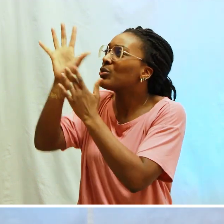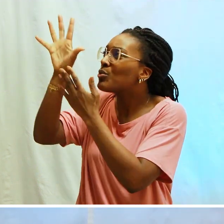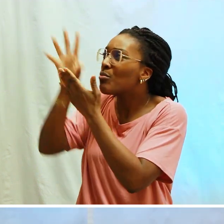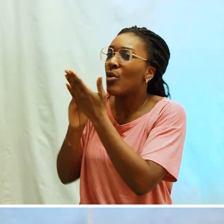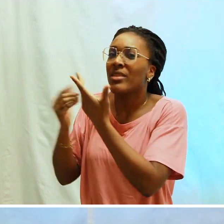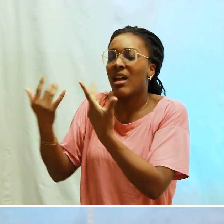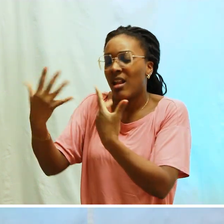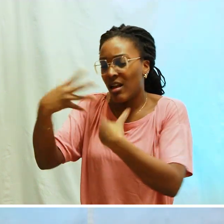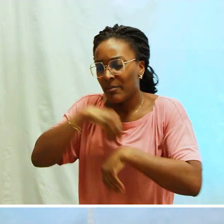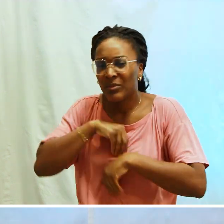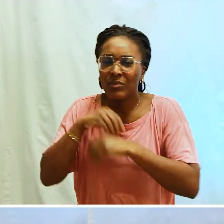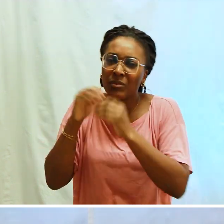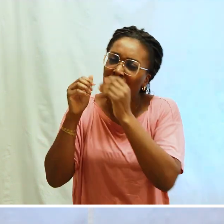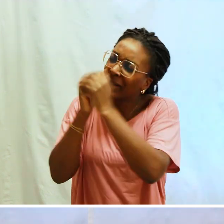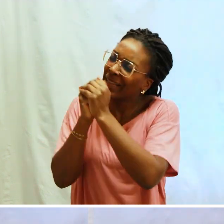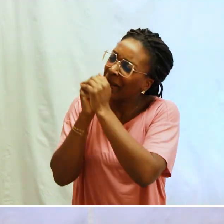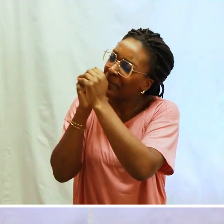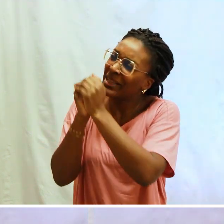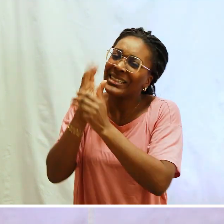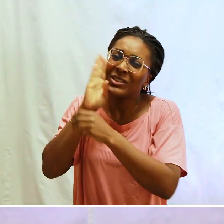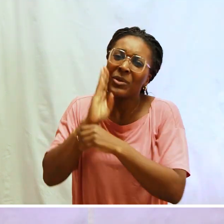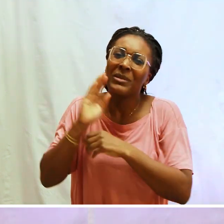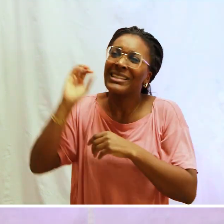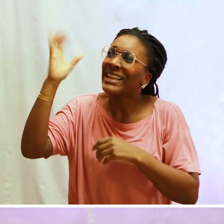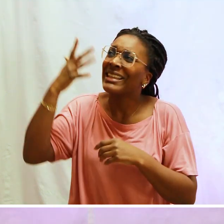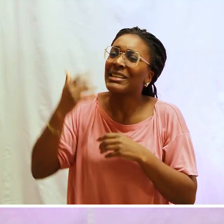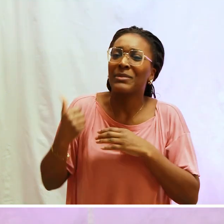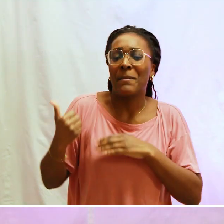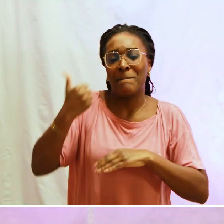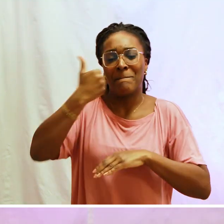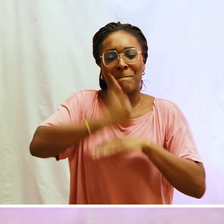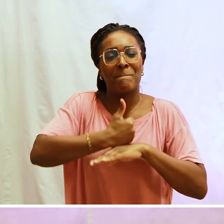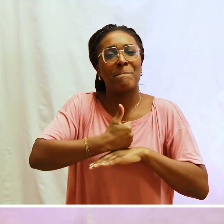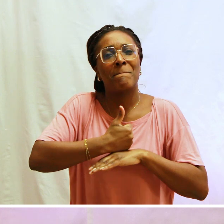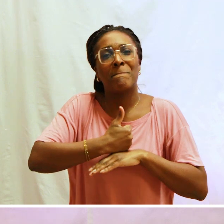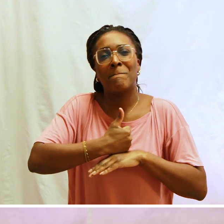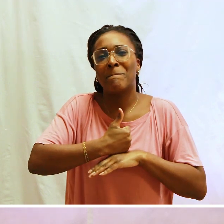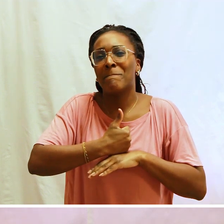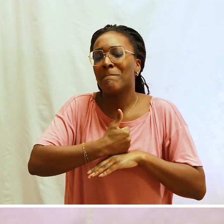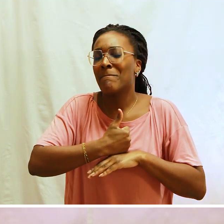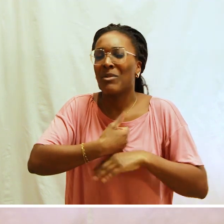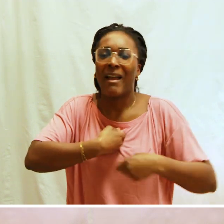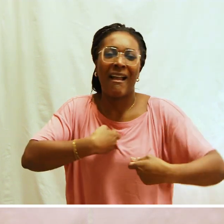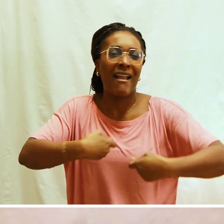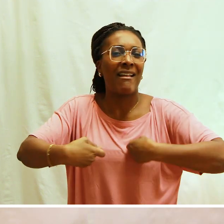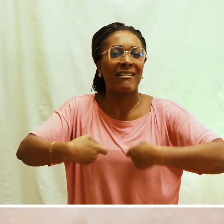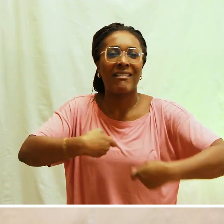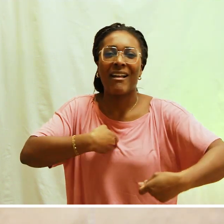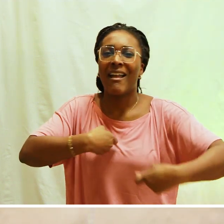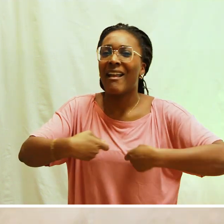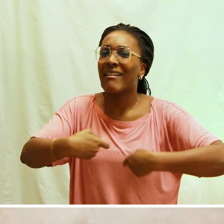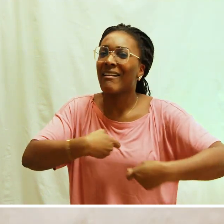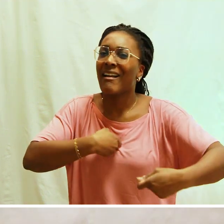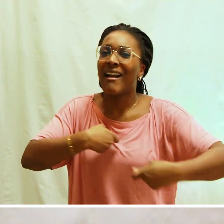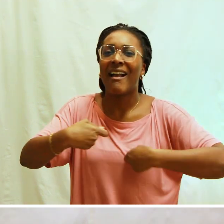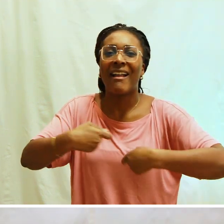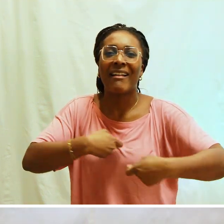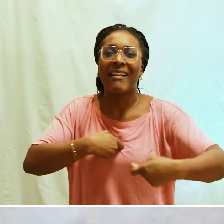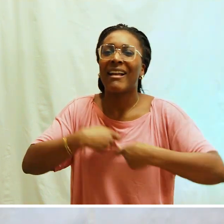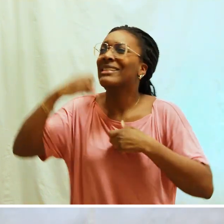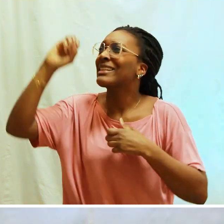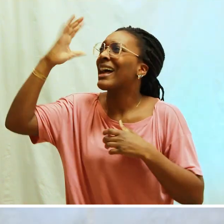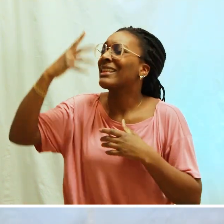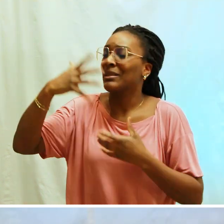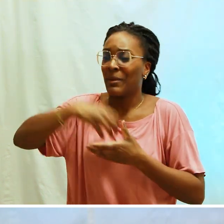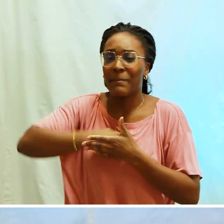le demander dans la prière que l'Esprit règne en nous et que le fruit de l'Esprit prenne toute sa dimension. Si peut-être tu t'es pris